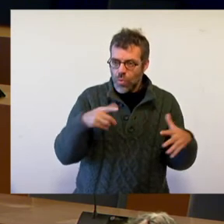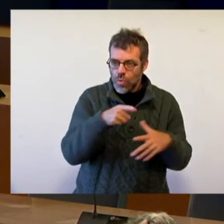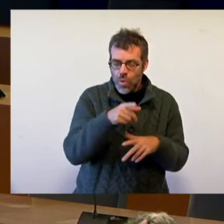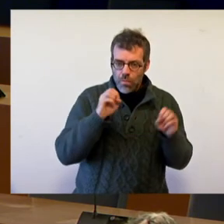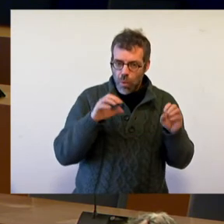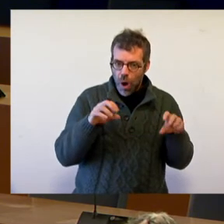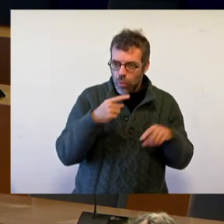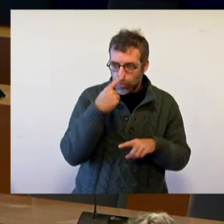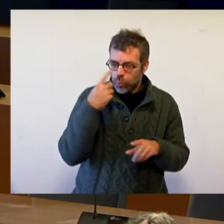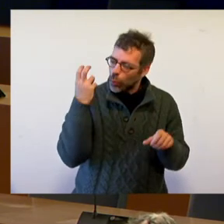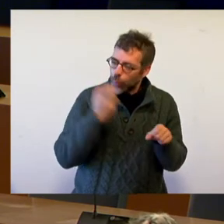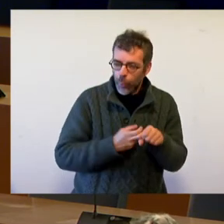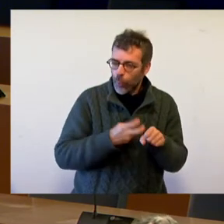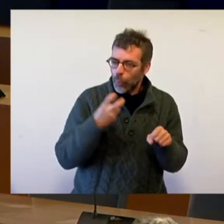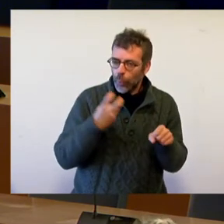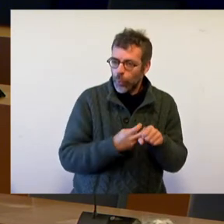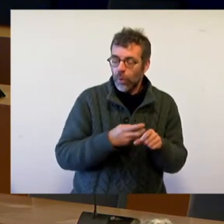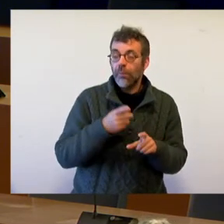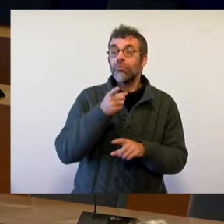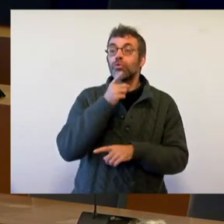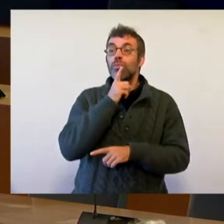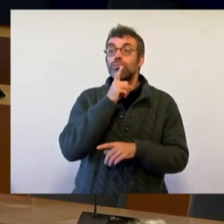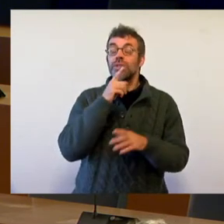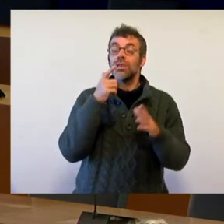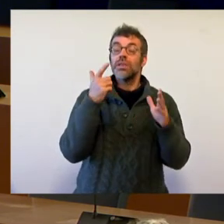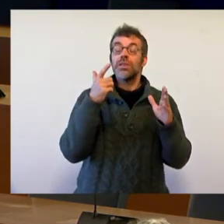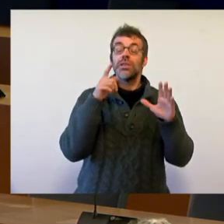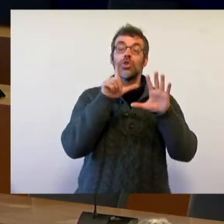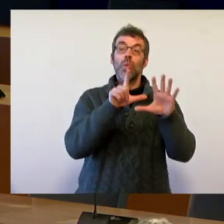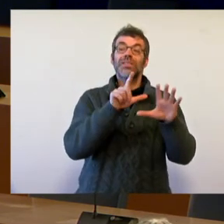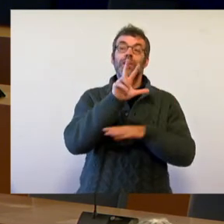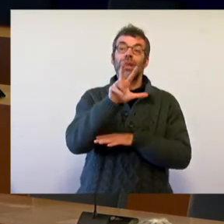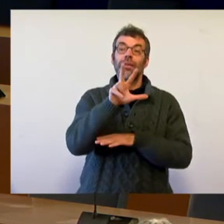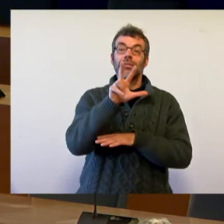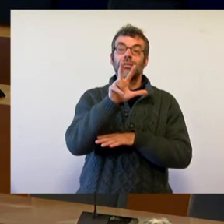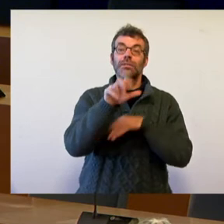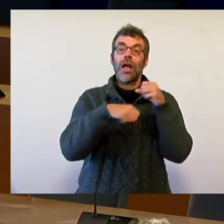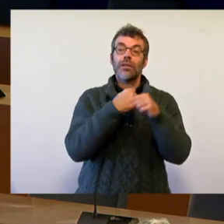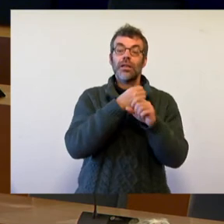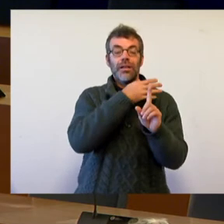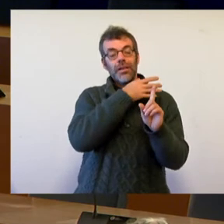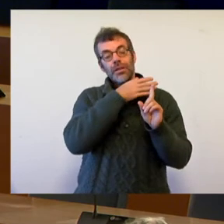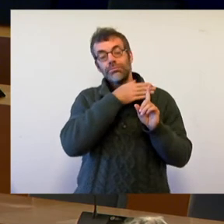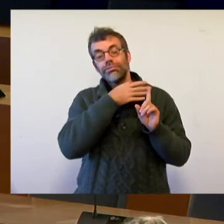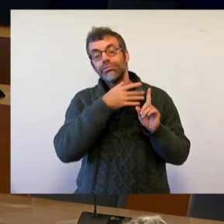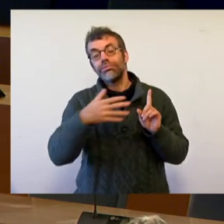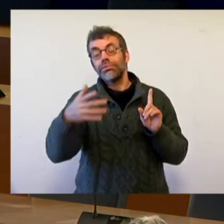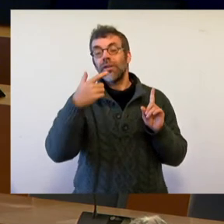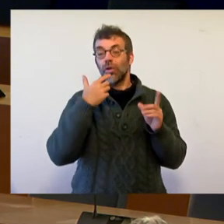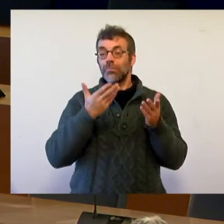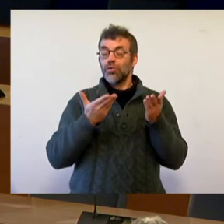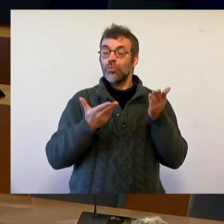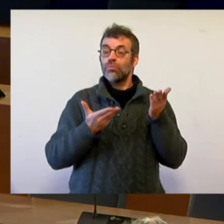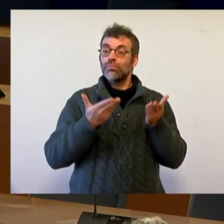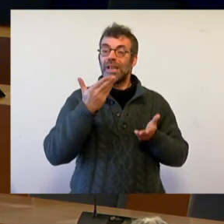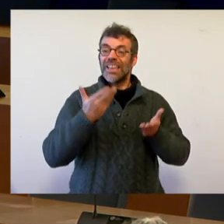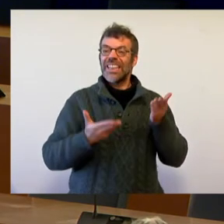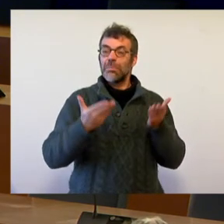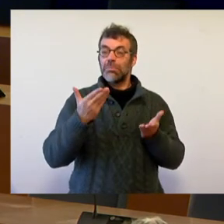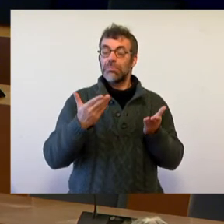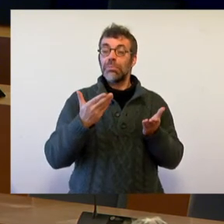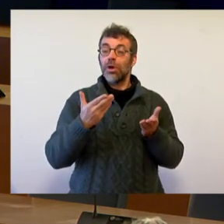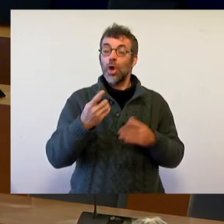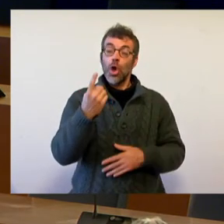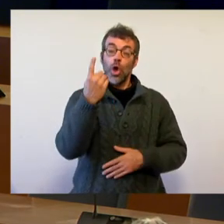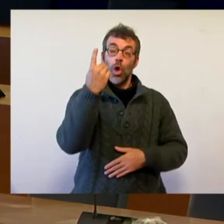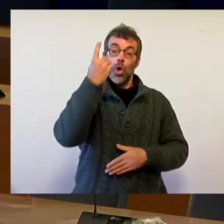2021, depuis 1973, au niveau de l'État, un budget a été en équilibre. Un, depuis